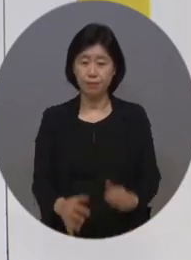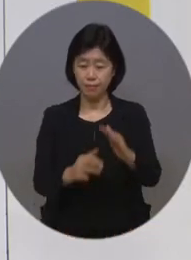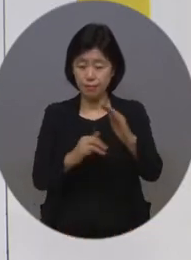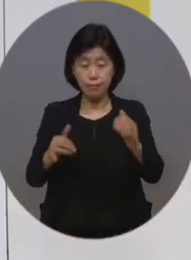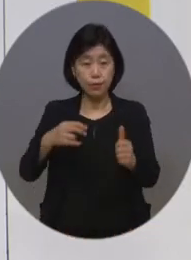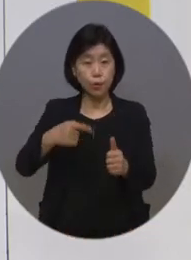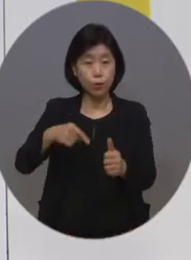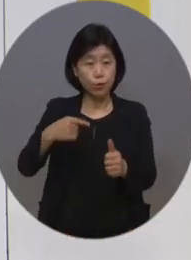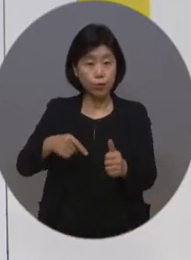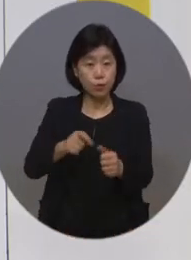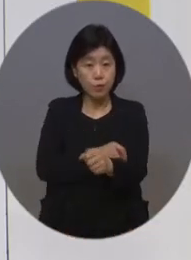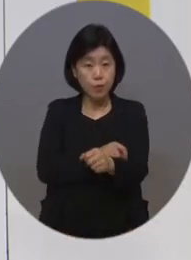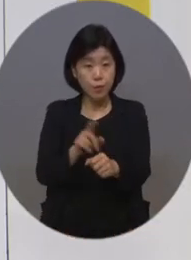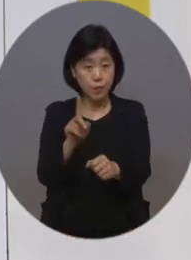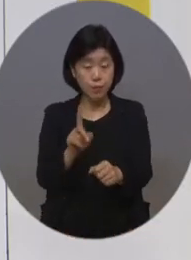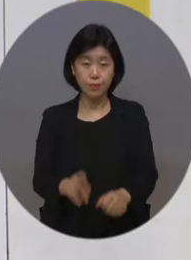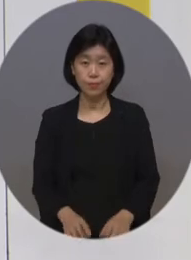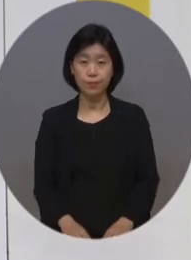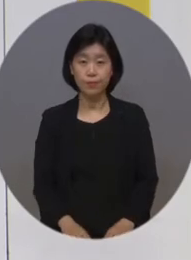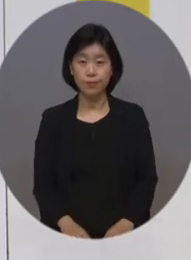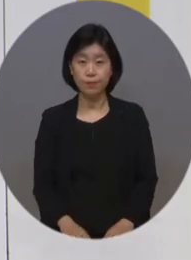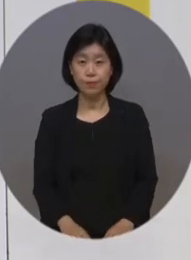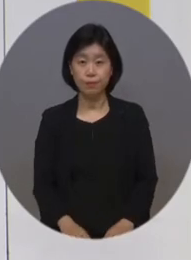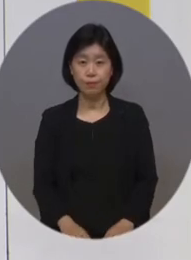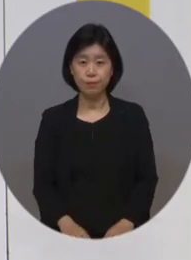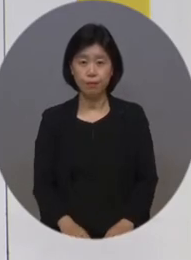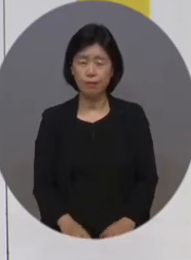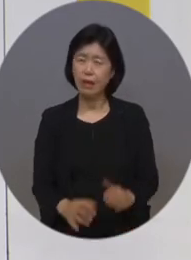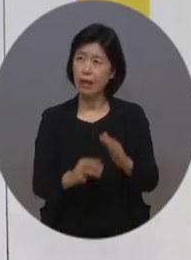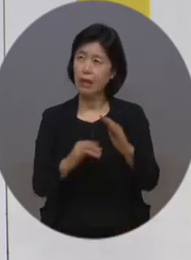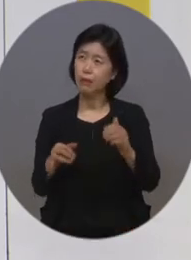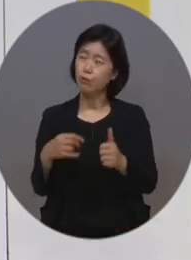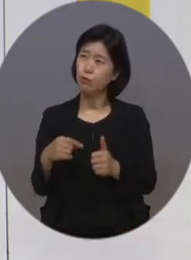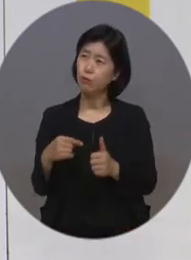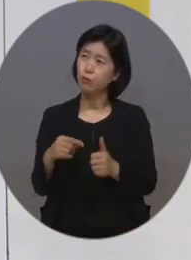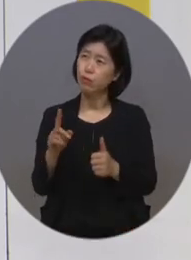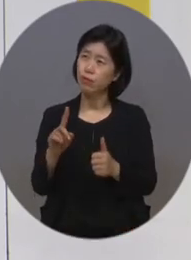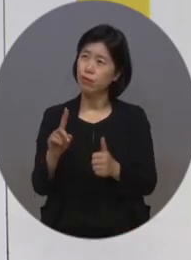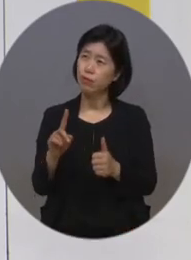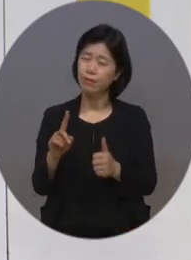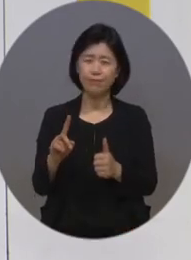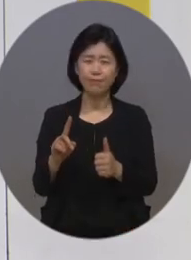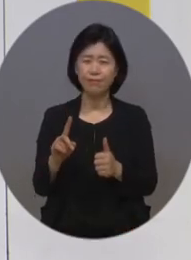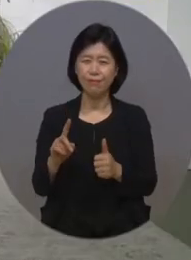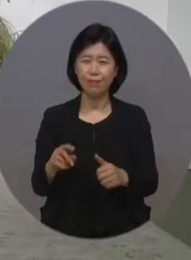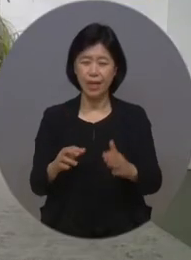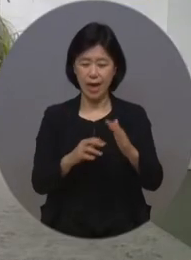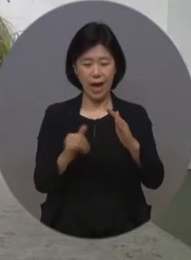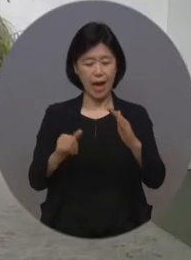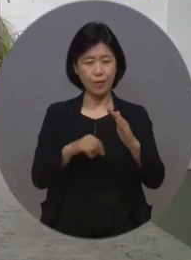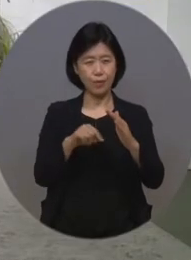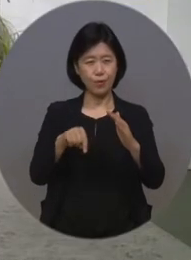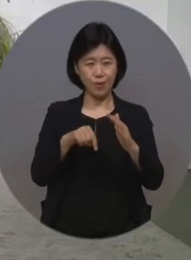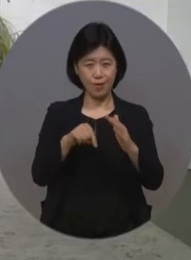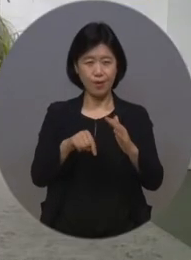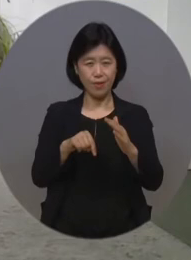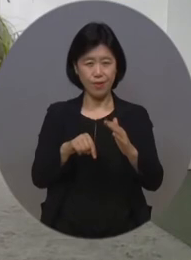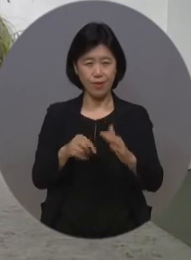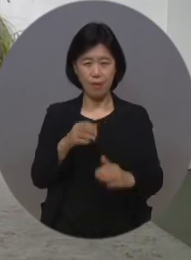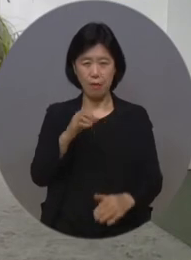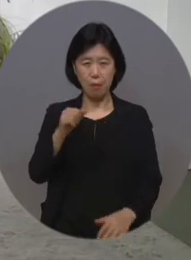있었나요 아 가정교육 이라기보다는 전 저희는 과정에서는 1g 다니면 점수가 낮을 것